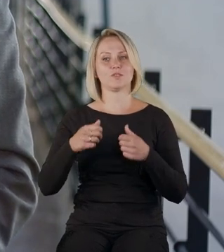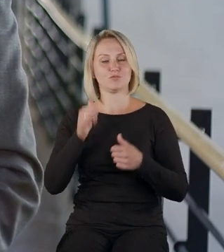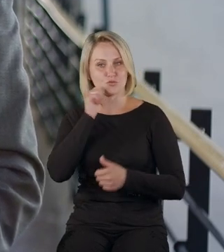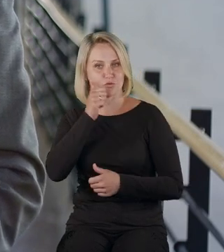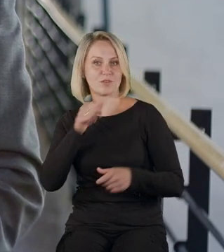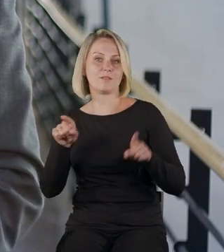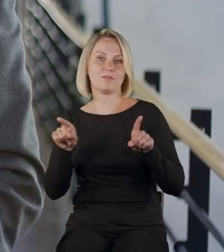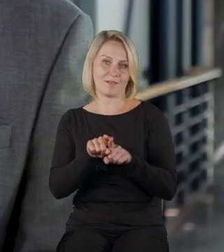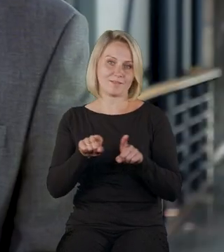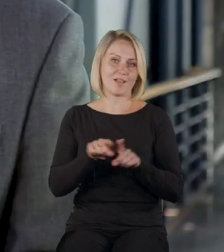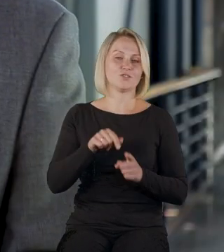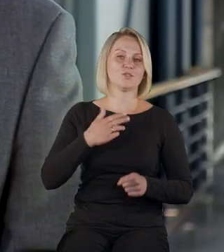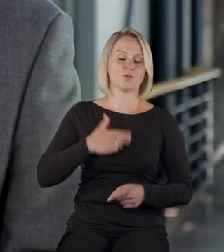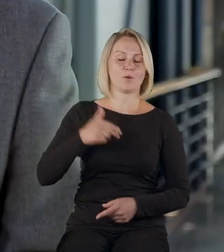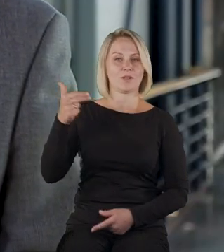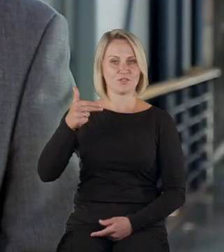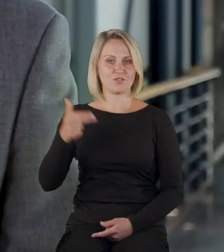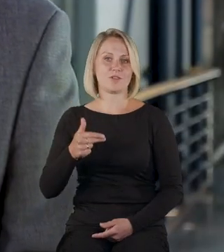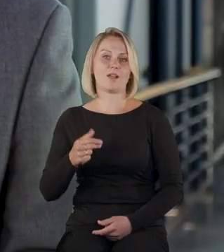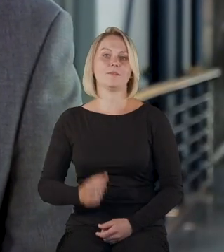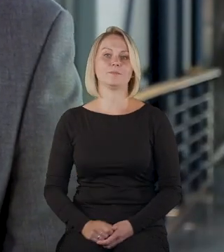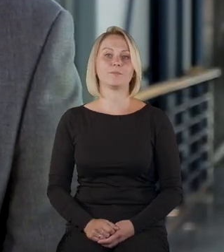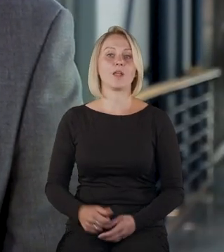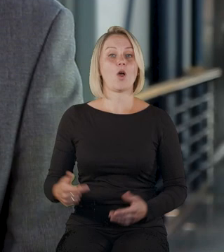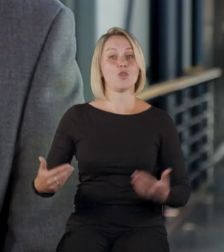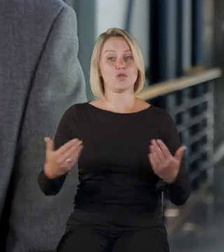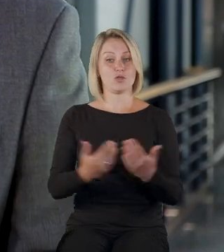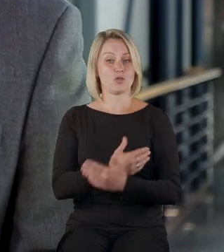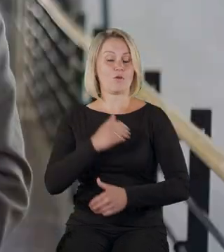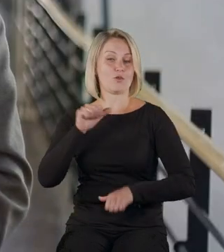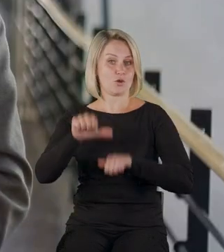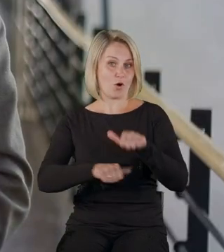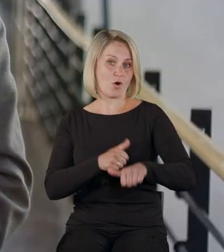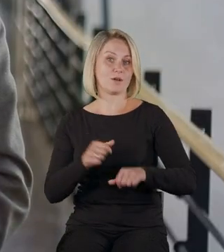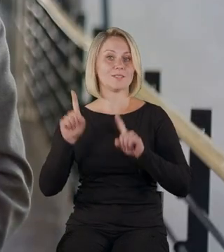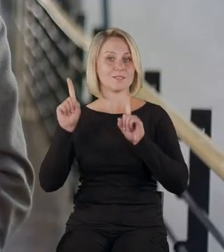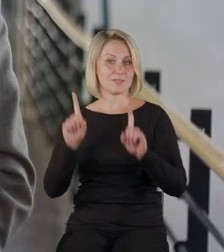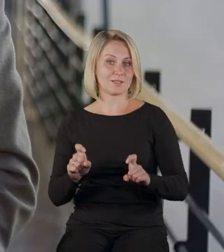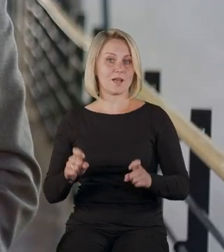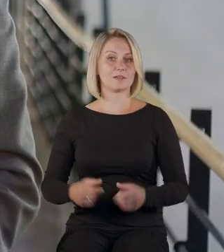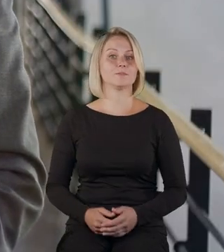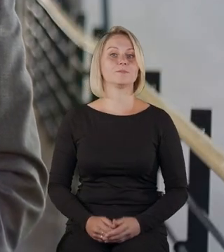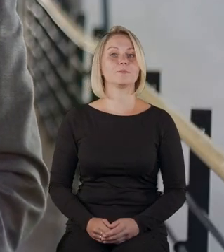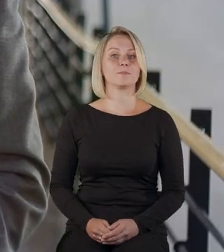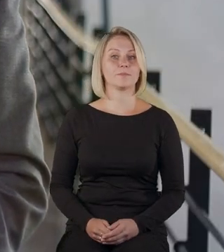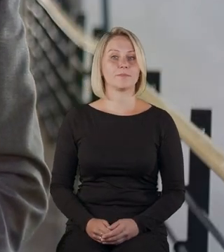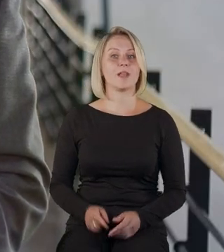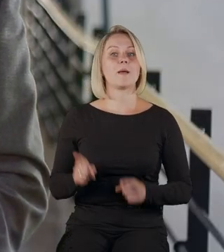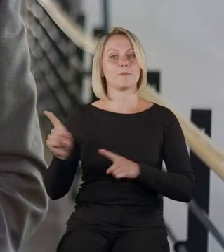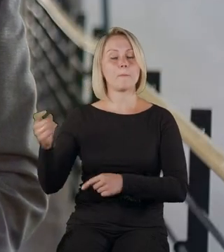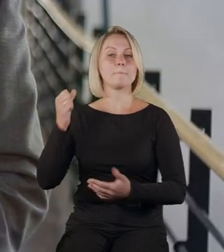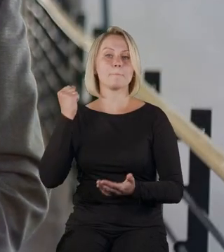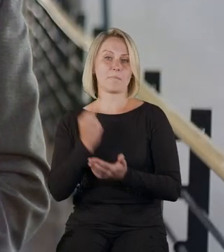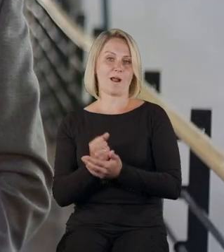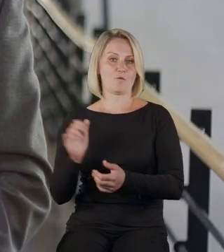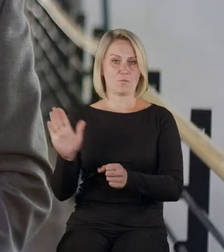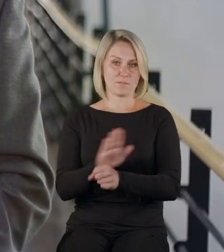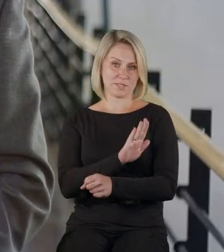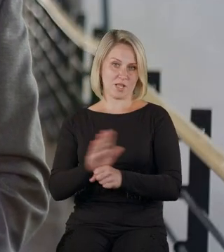również dwustopniowe. Uruchamiamy od nowego semestru kierunek prawo w biznesie, a